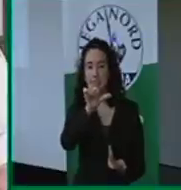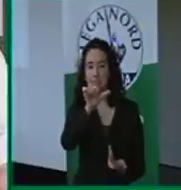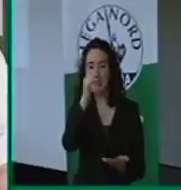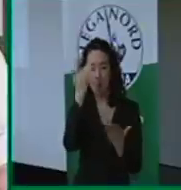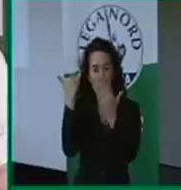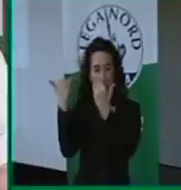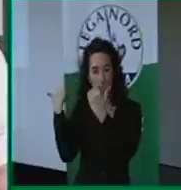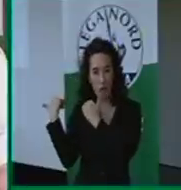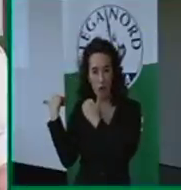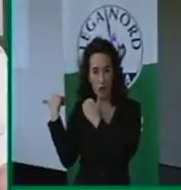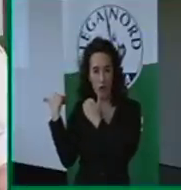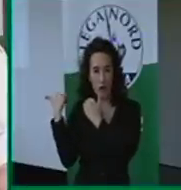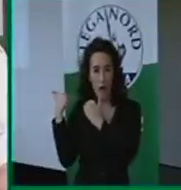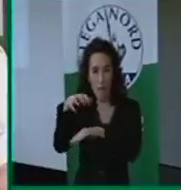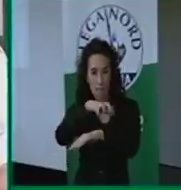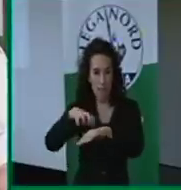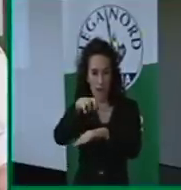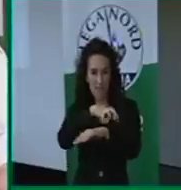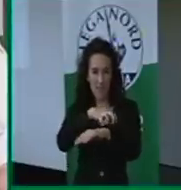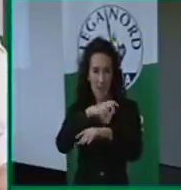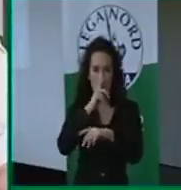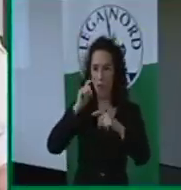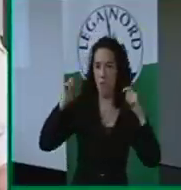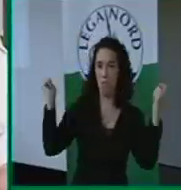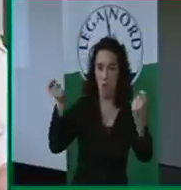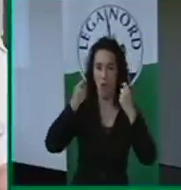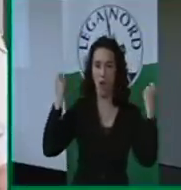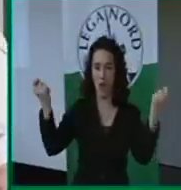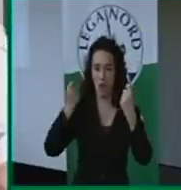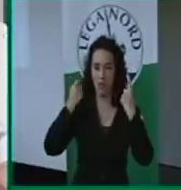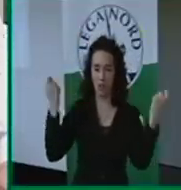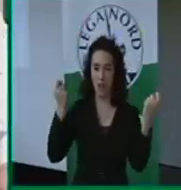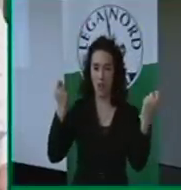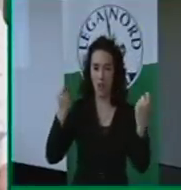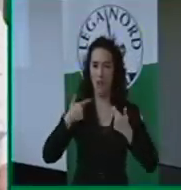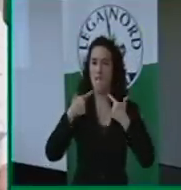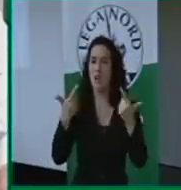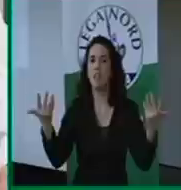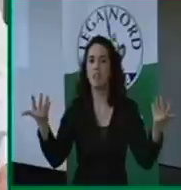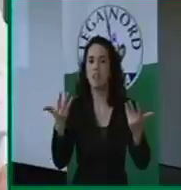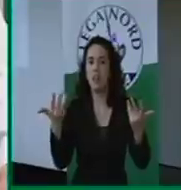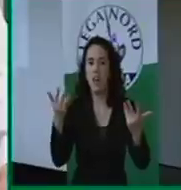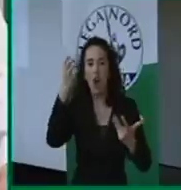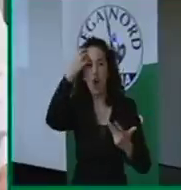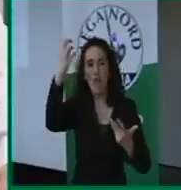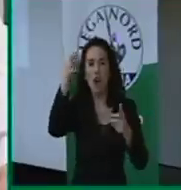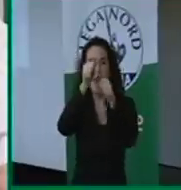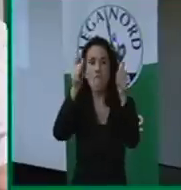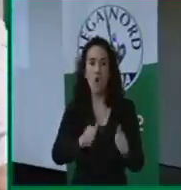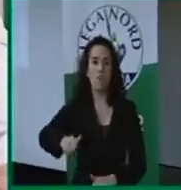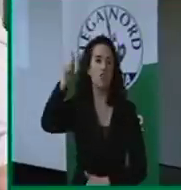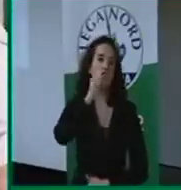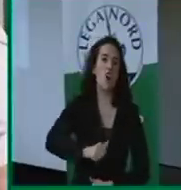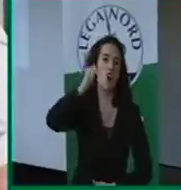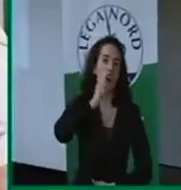imparare da questo Ministero della propaganda che ci vende quello che è un governo sola un governo bufala un